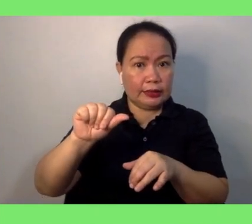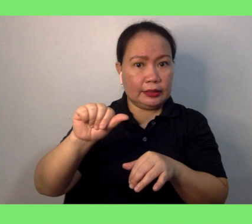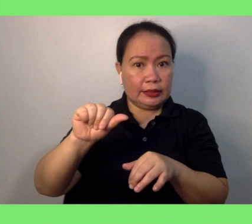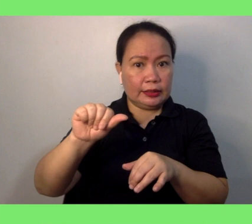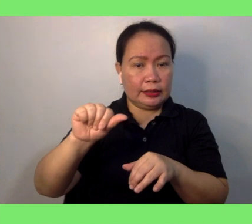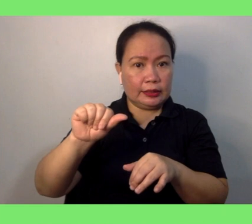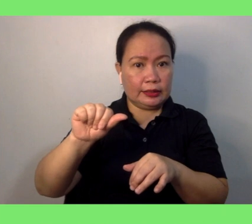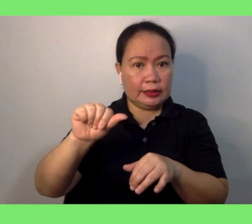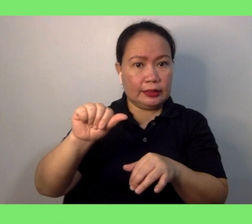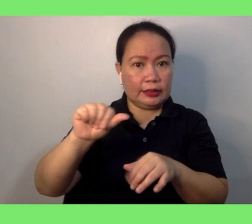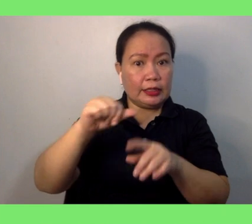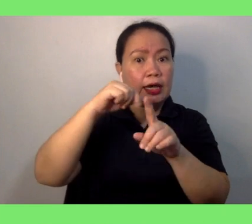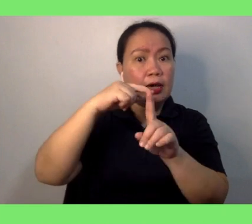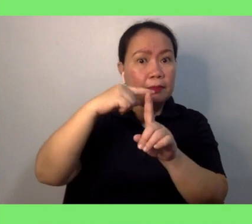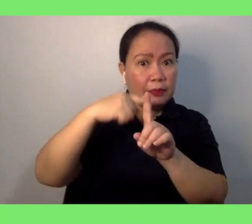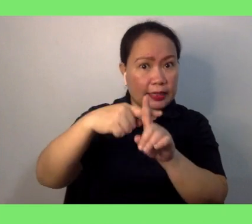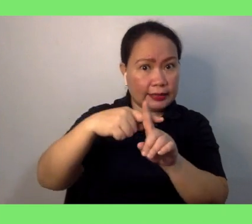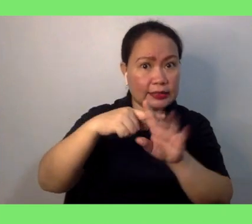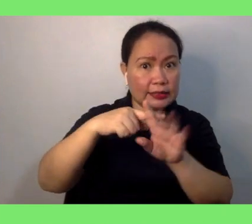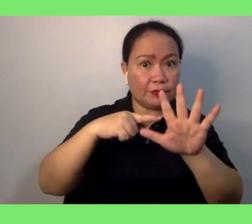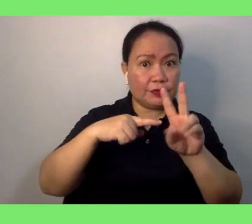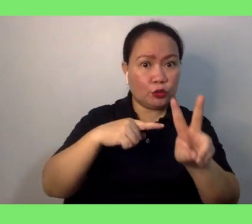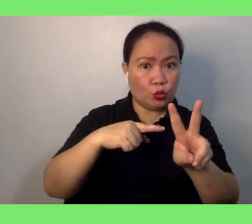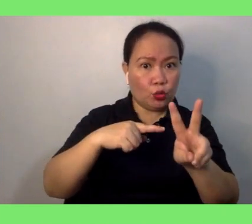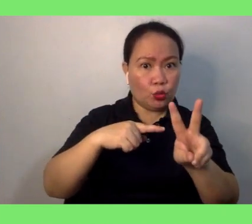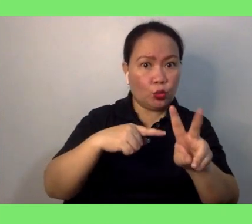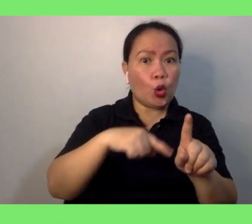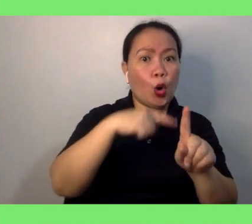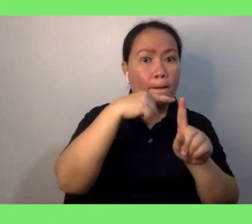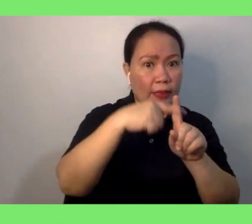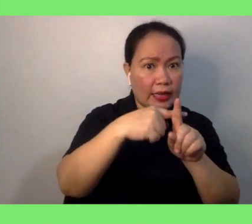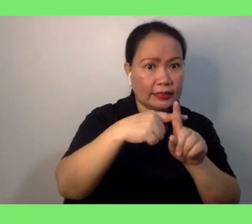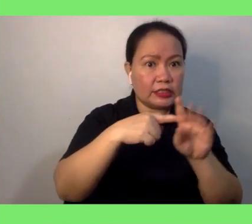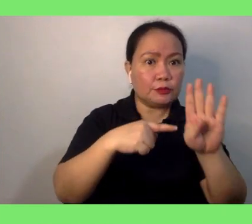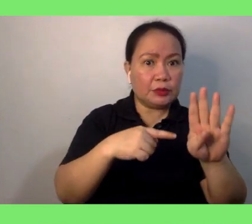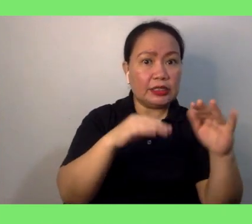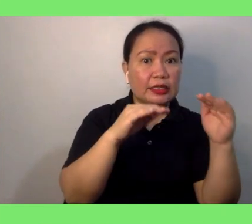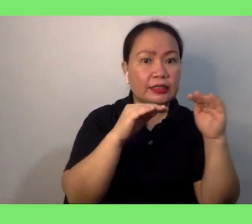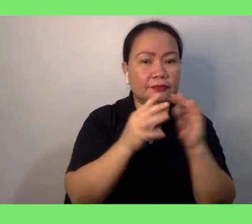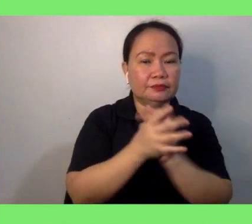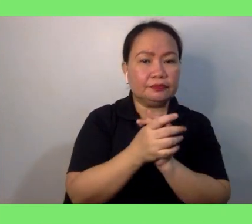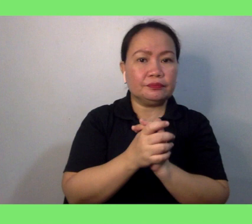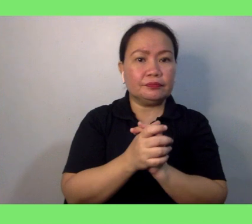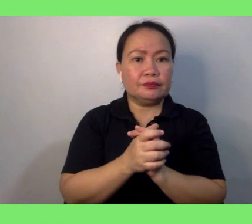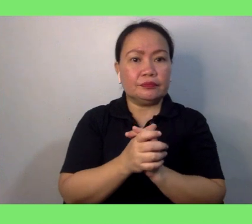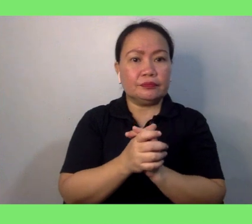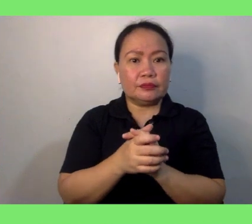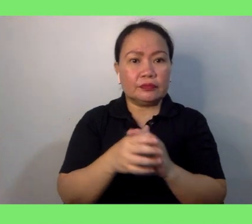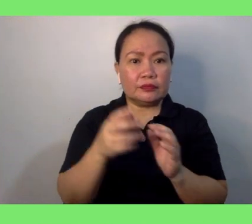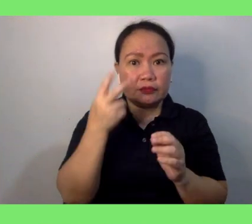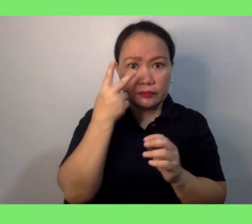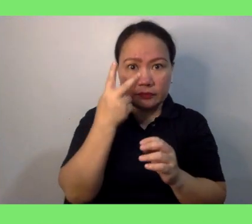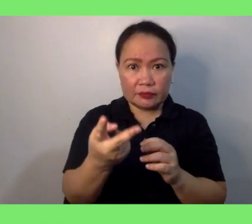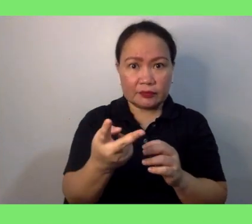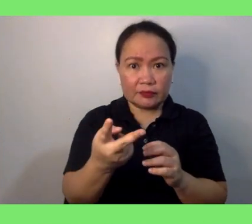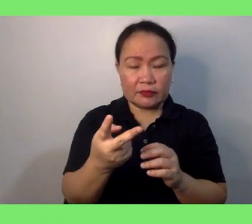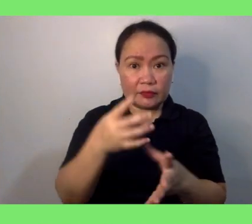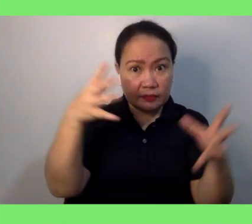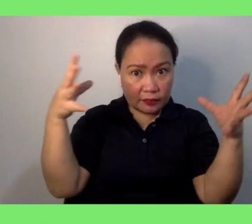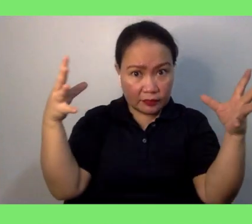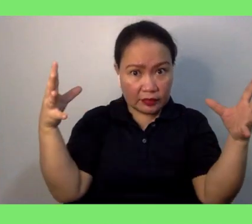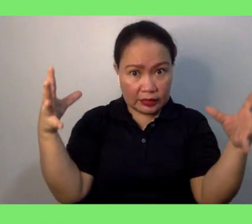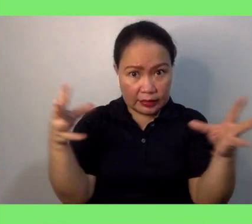degrees, okay, si 52 degrees, at yung measure ni angle B. Why? Take note that the sum